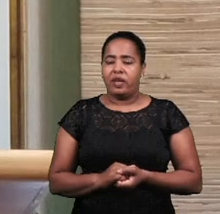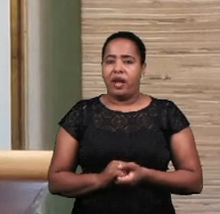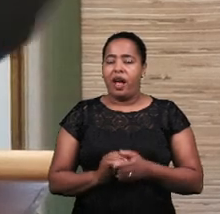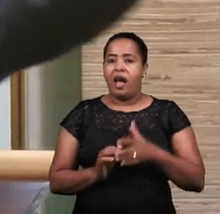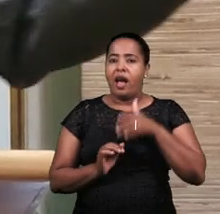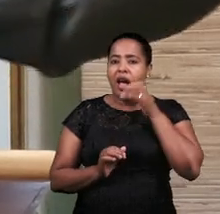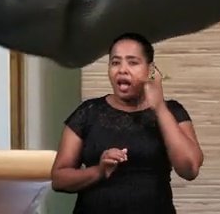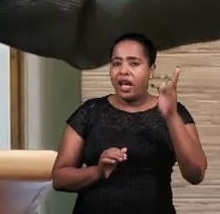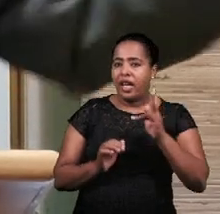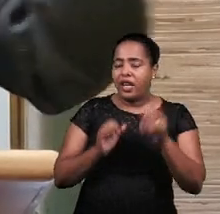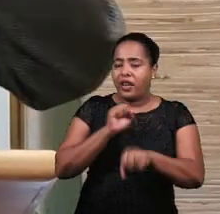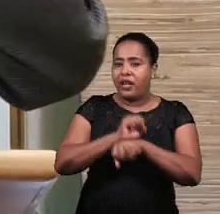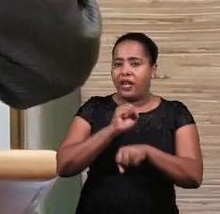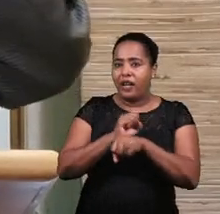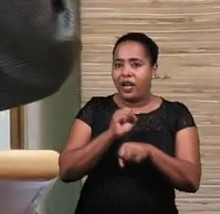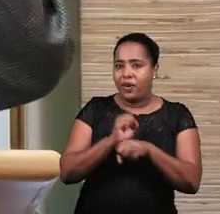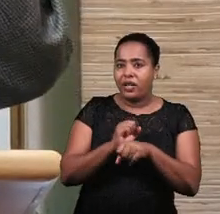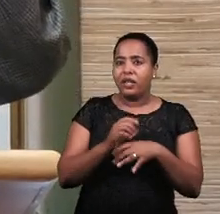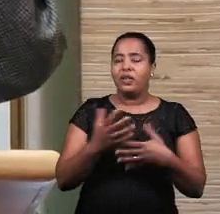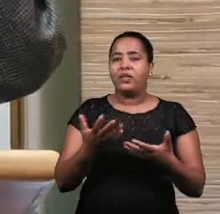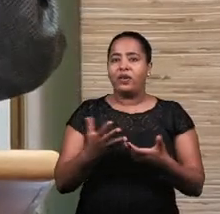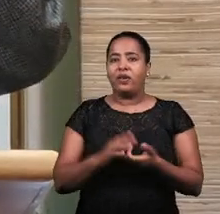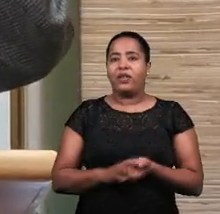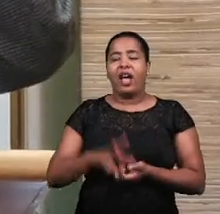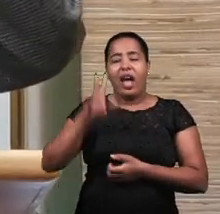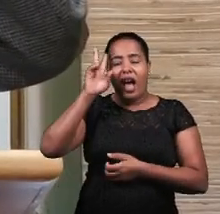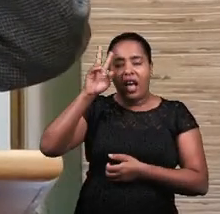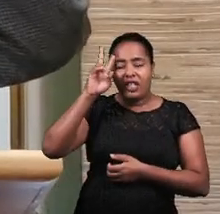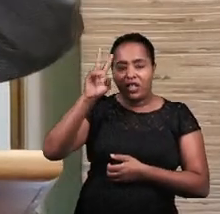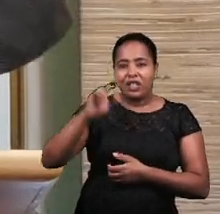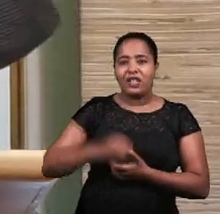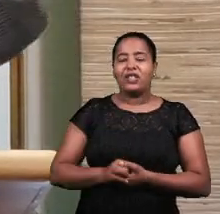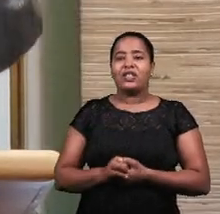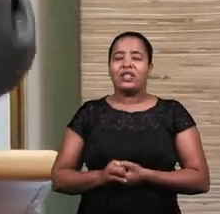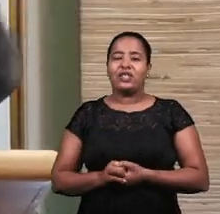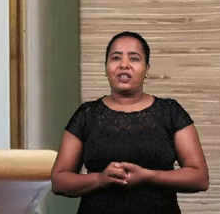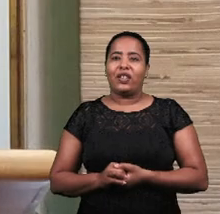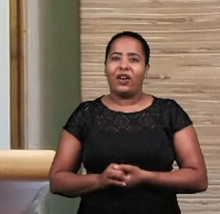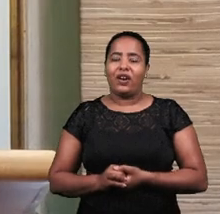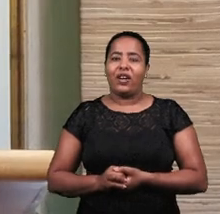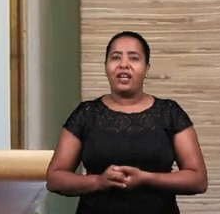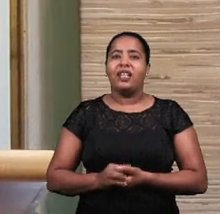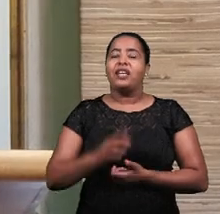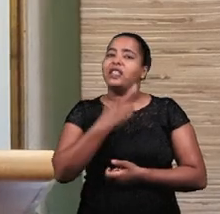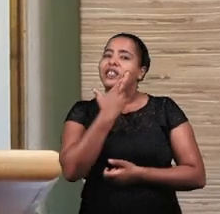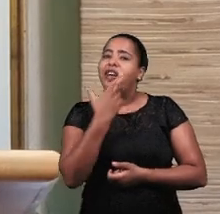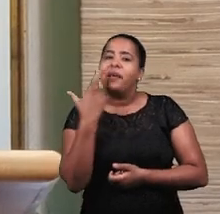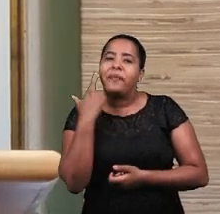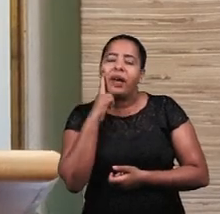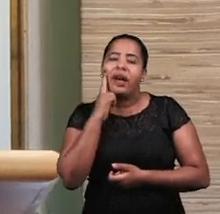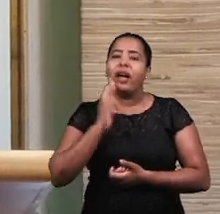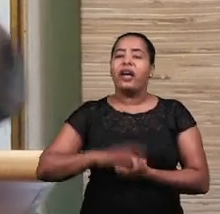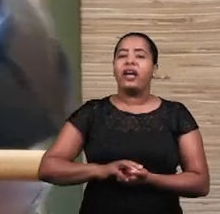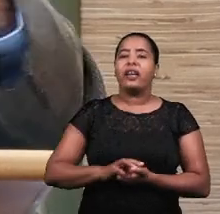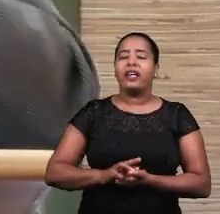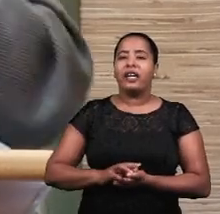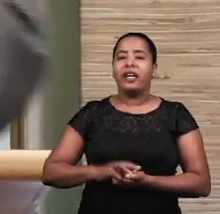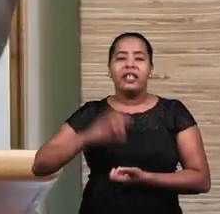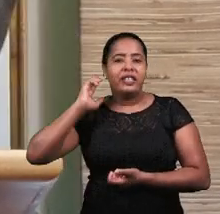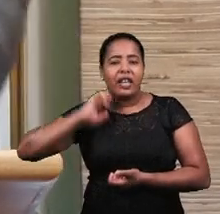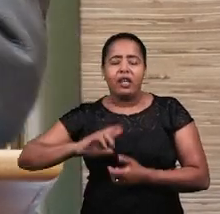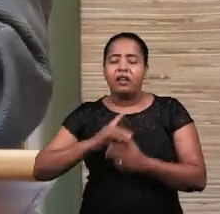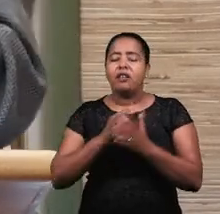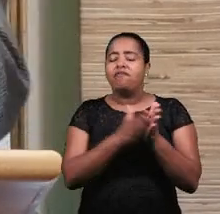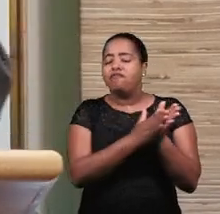qu'elle a besoin de connaître. Nous avons vu l'histoire de Rachel, l'histoire de Rebecca. Nous avons vu toutes ces histoires.